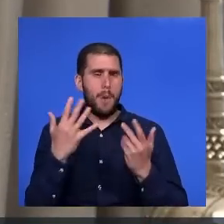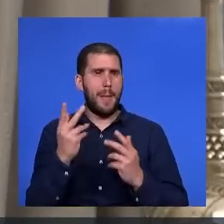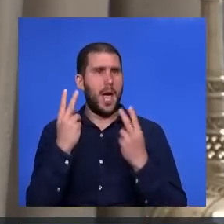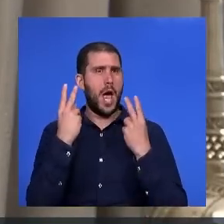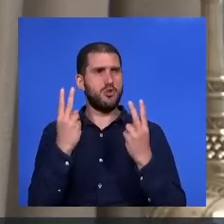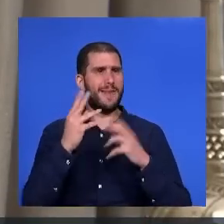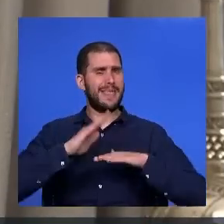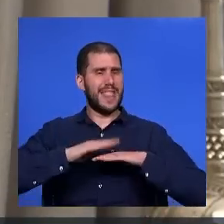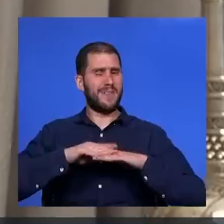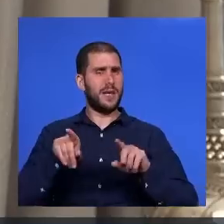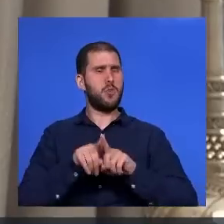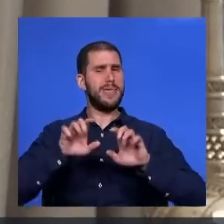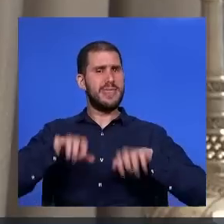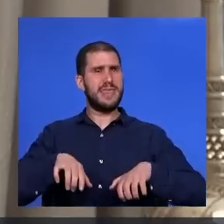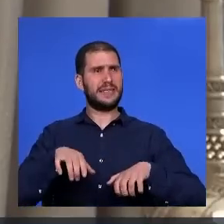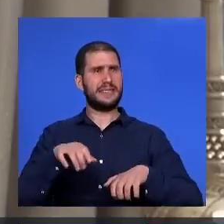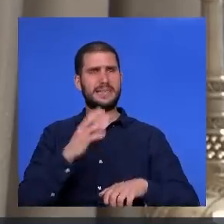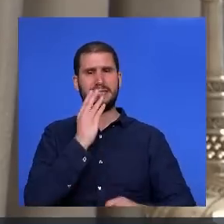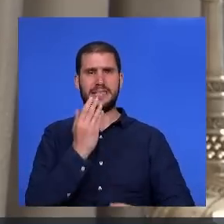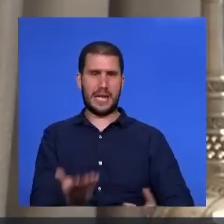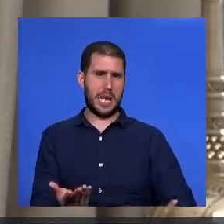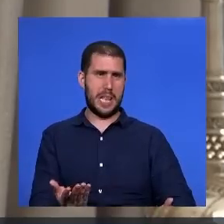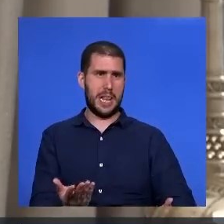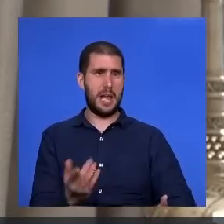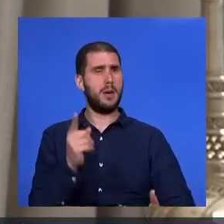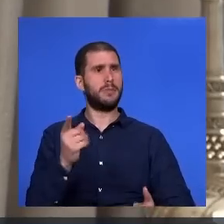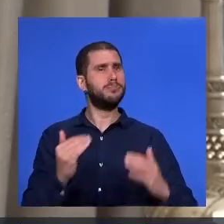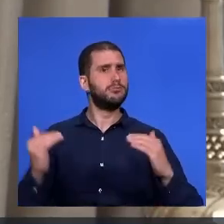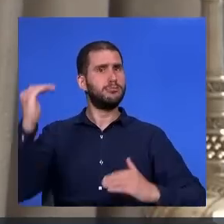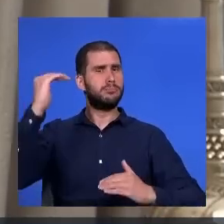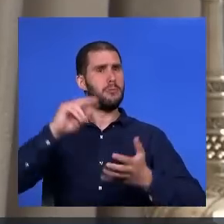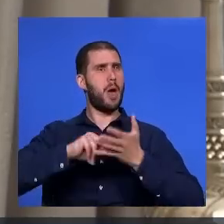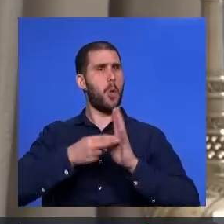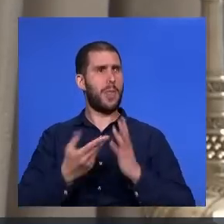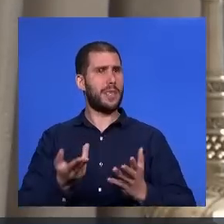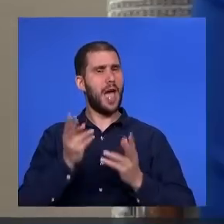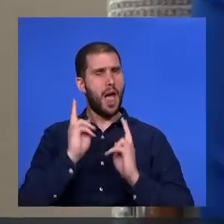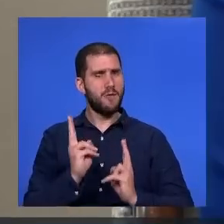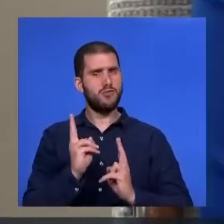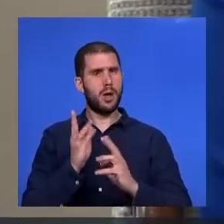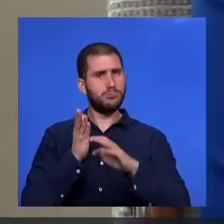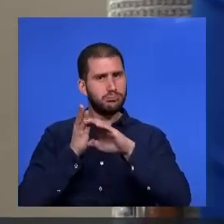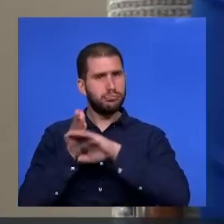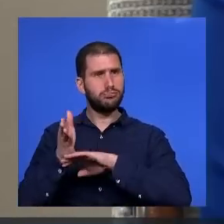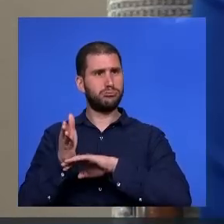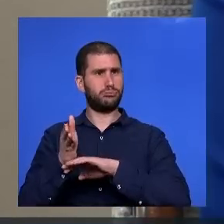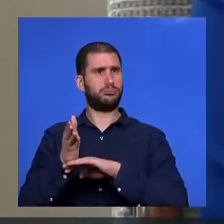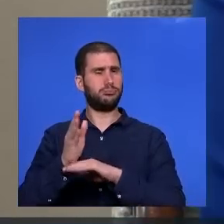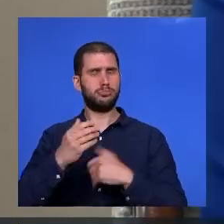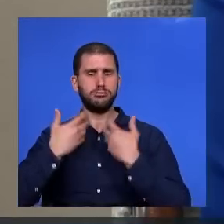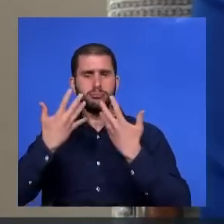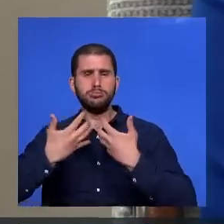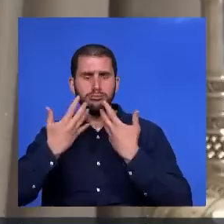חשוב שיש תפקיד כמו נשיא מדינת ישראל, שהוא מעל המערכת הפוליטית, שאפשר לבוא אליו, לשטוח